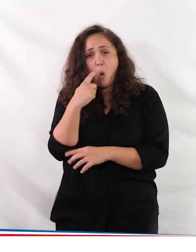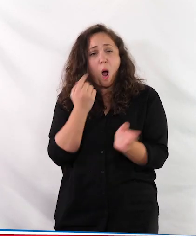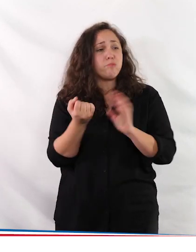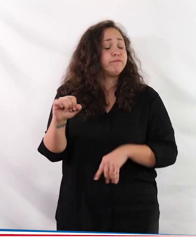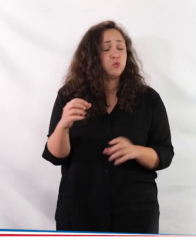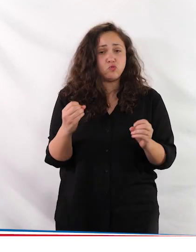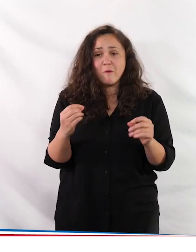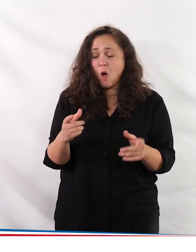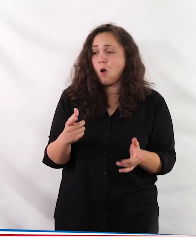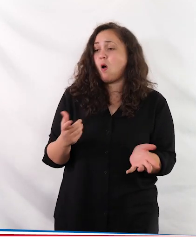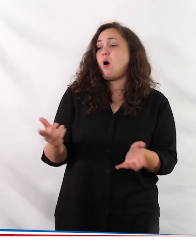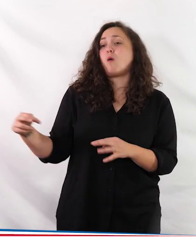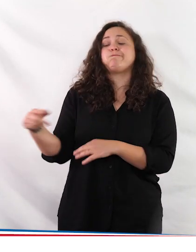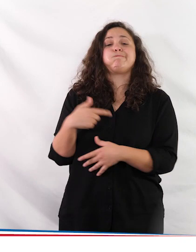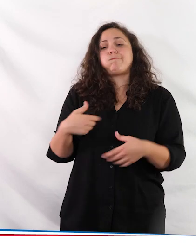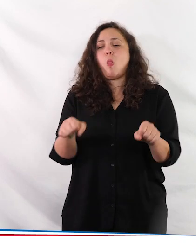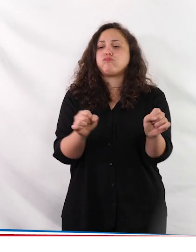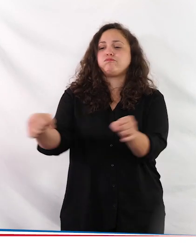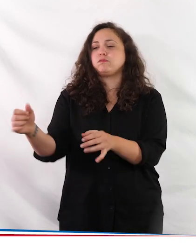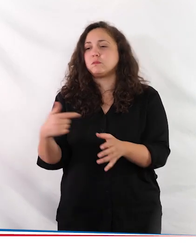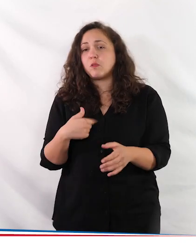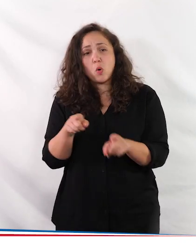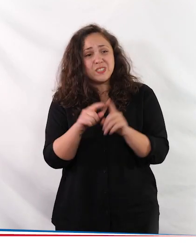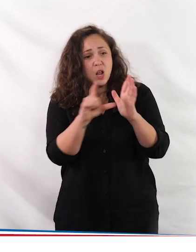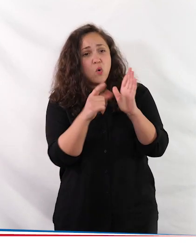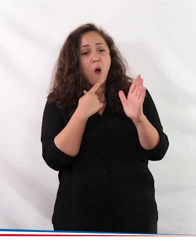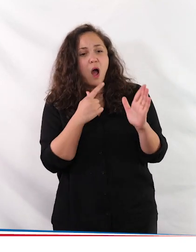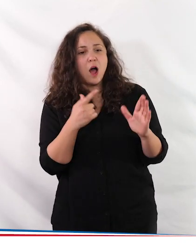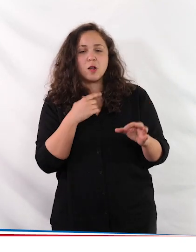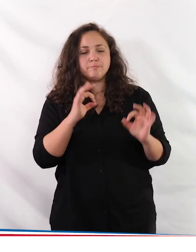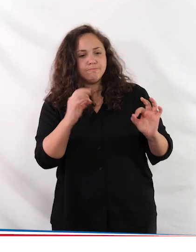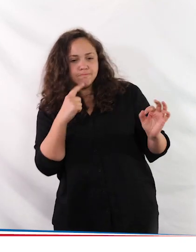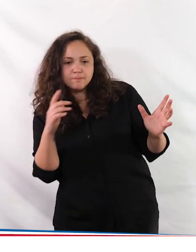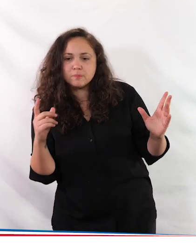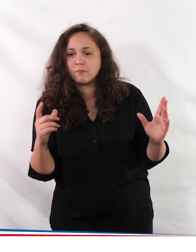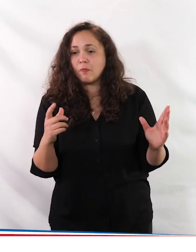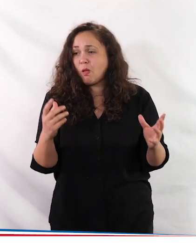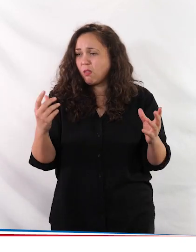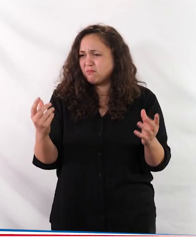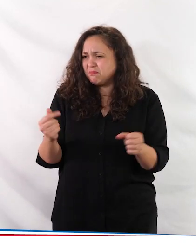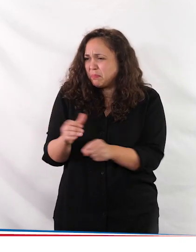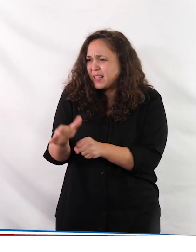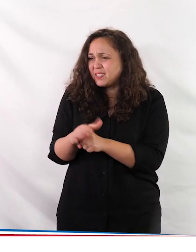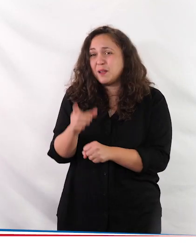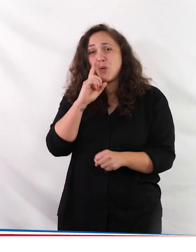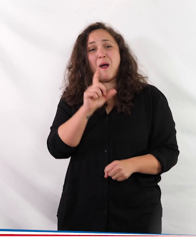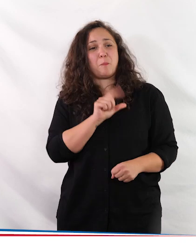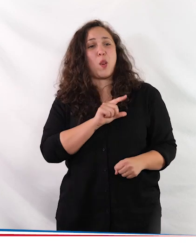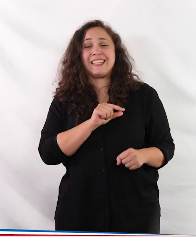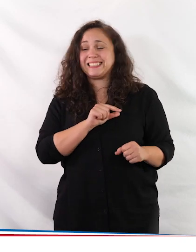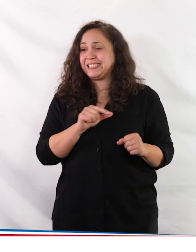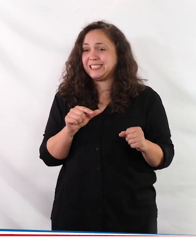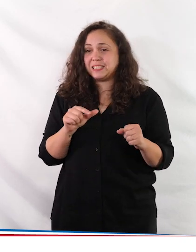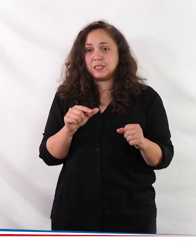Et particulièrement des piétons. Des piétons. Et une très faible application de la loi, d'abord parce qu'il y a beaucoup moins de policiers dans la rue.